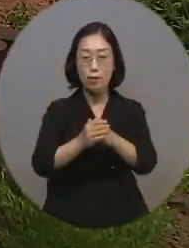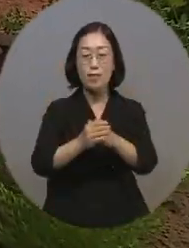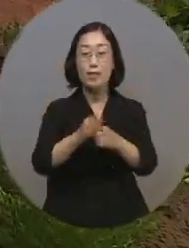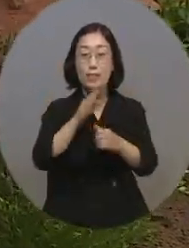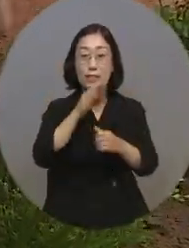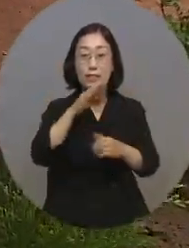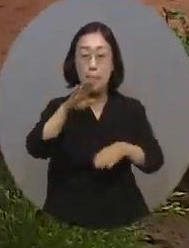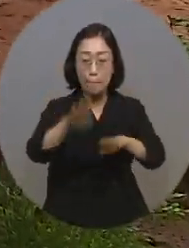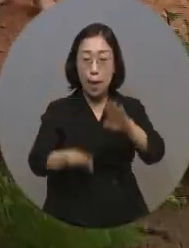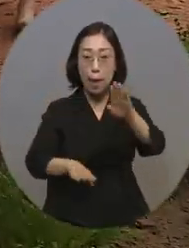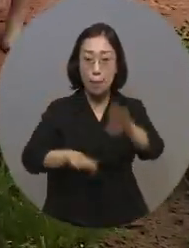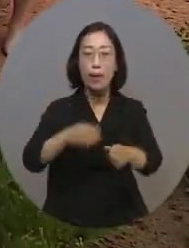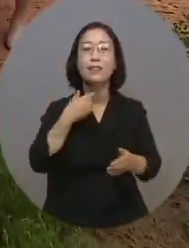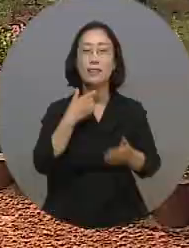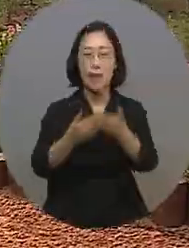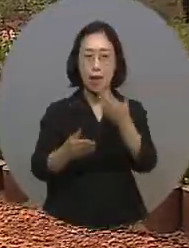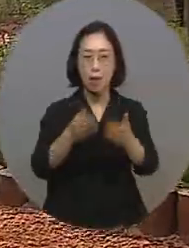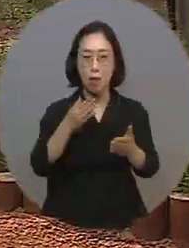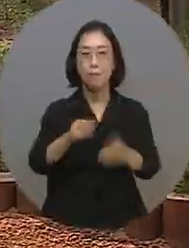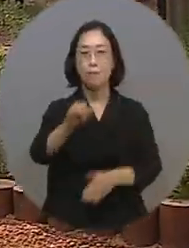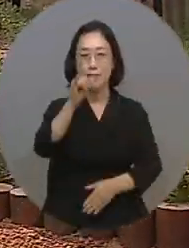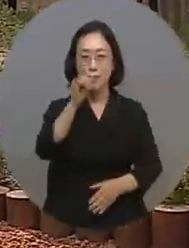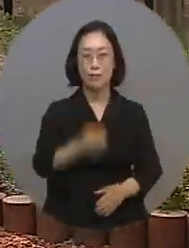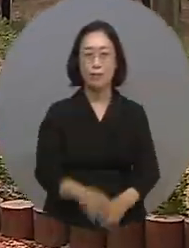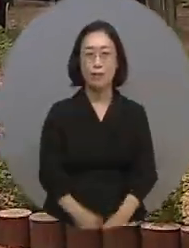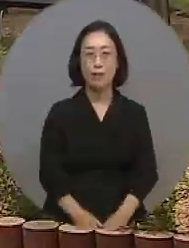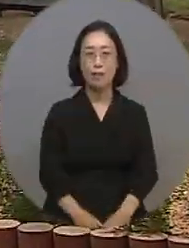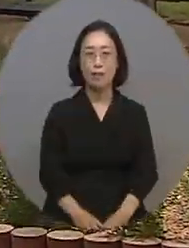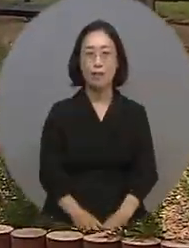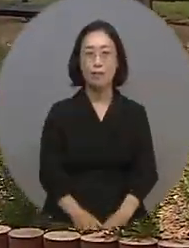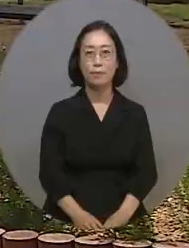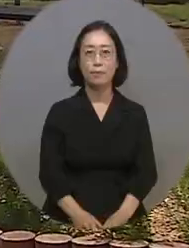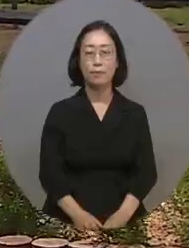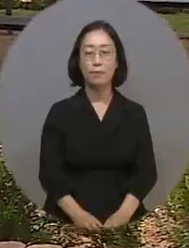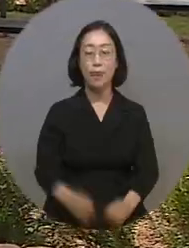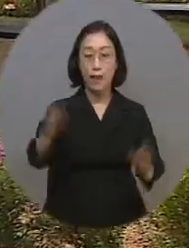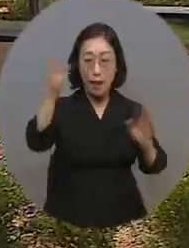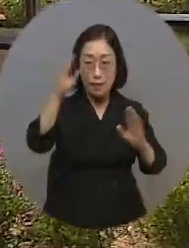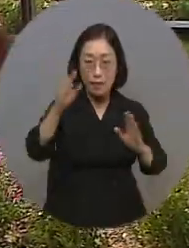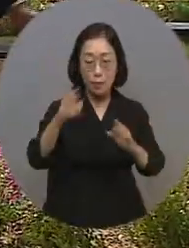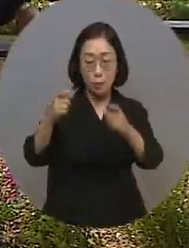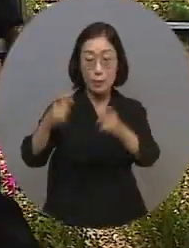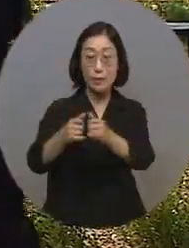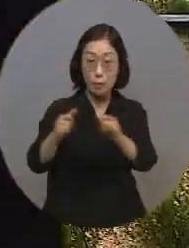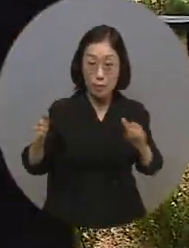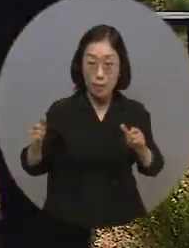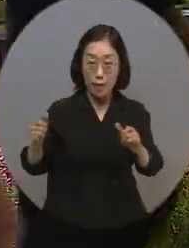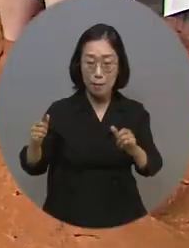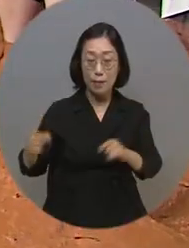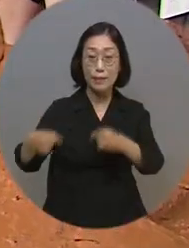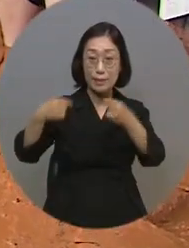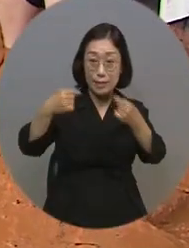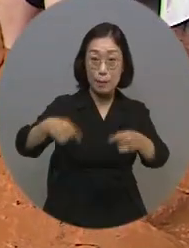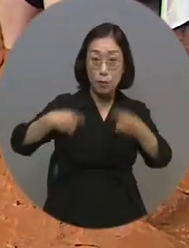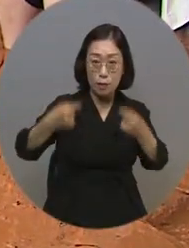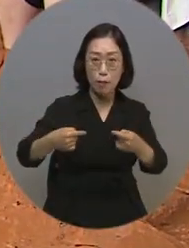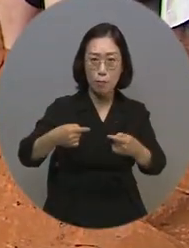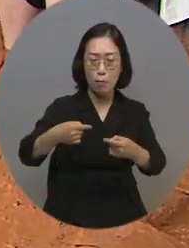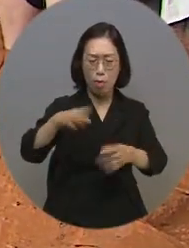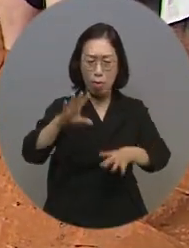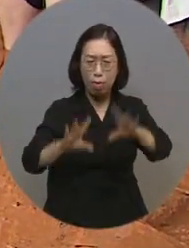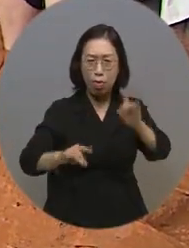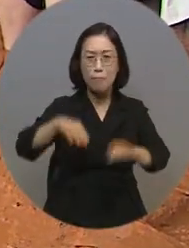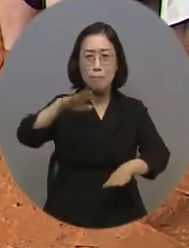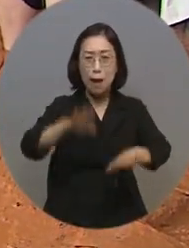걷기 길을 직접 체험해보는 시간을 가졌습니다. 학생과 시민이 참여해 황토에 발을 담가보고